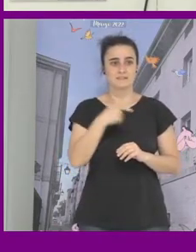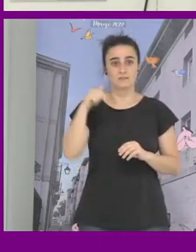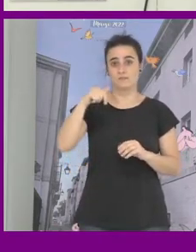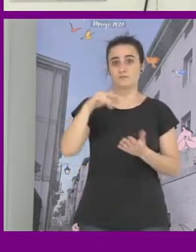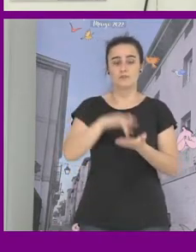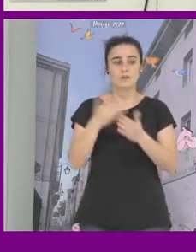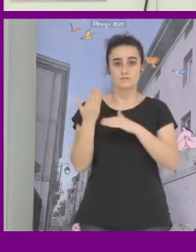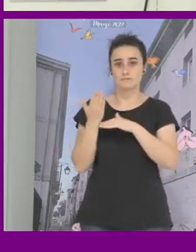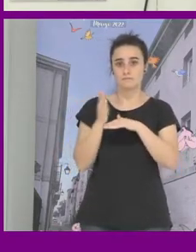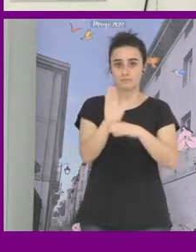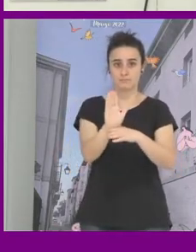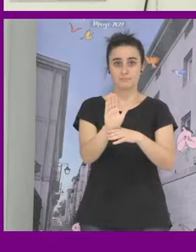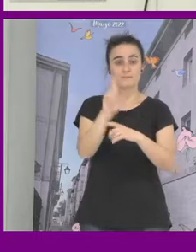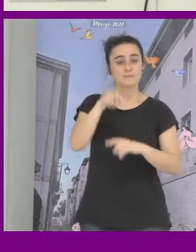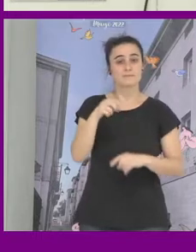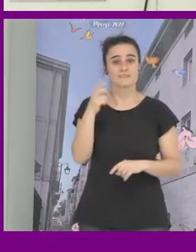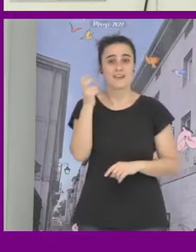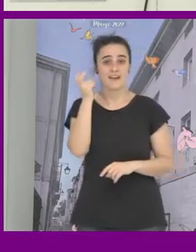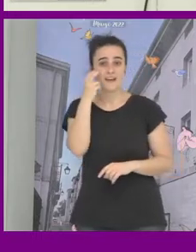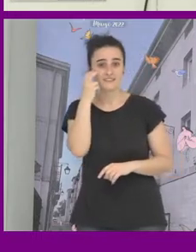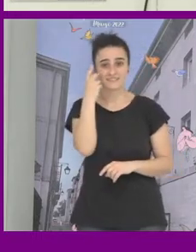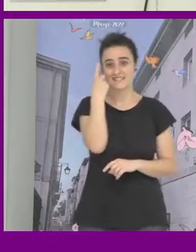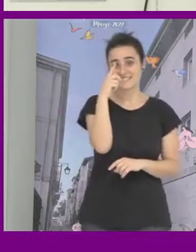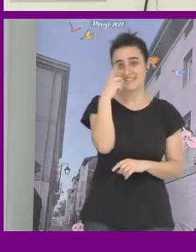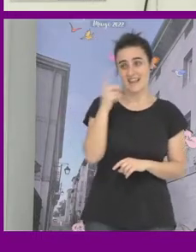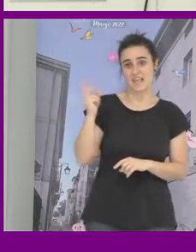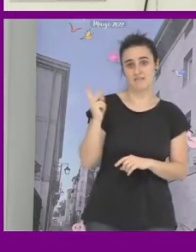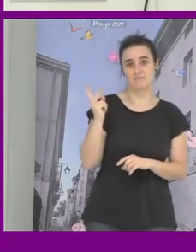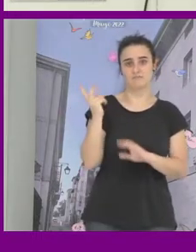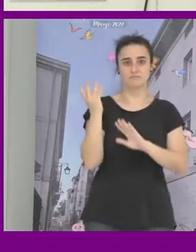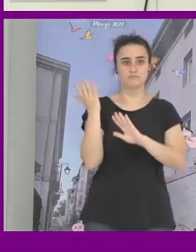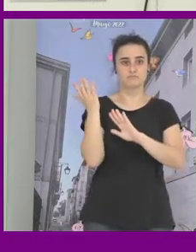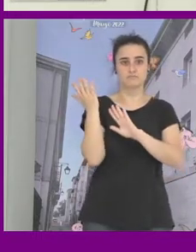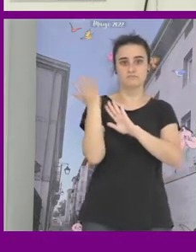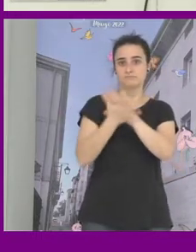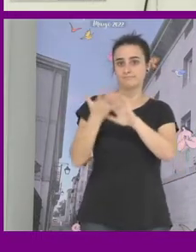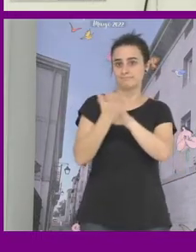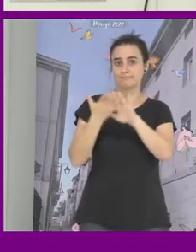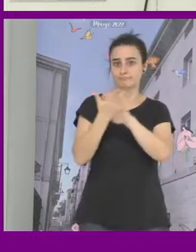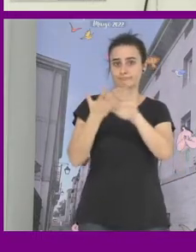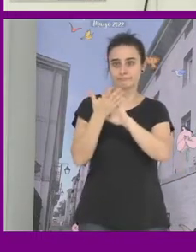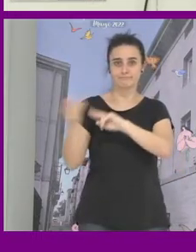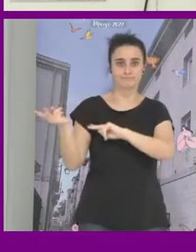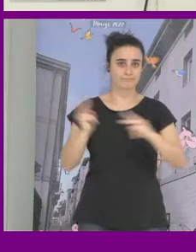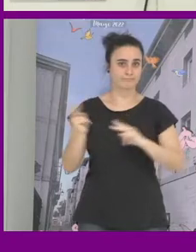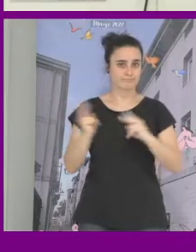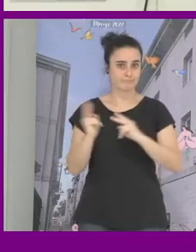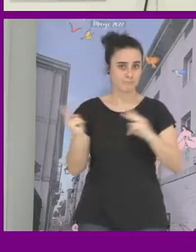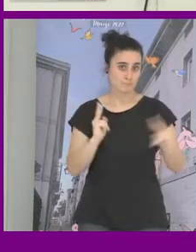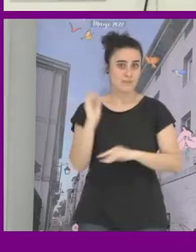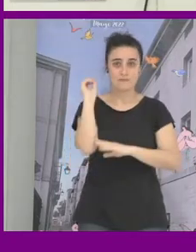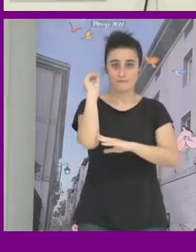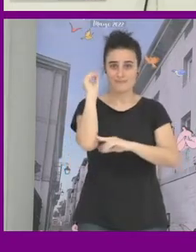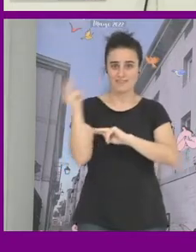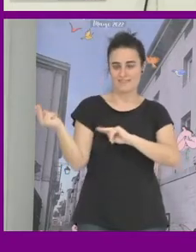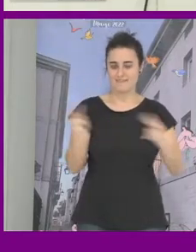aurkezpenetan eta esatea iniz eta zeilak keinu hizkuntzan itzaldia interpretatu egingo